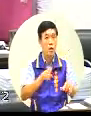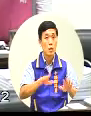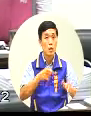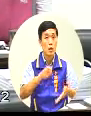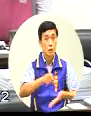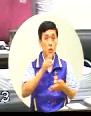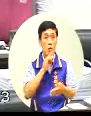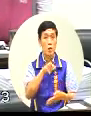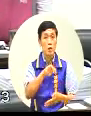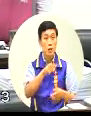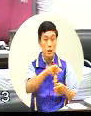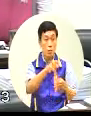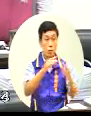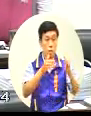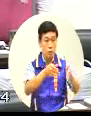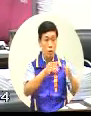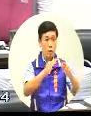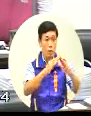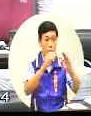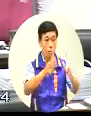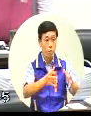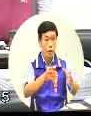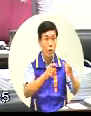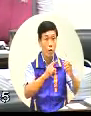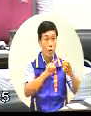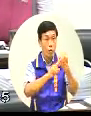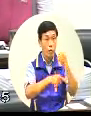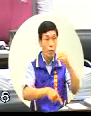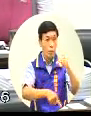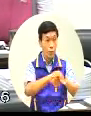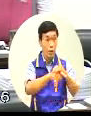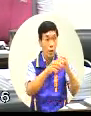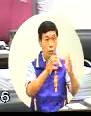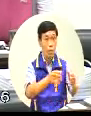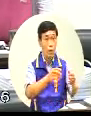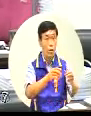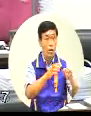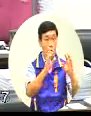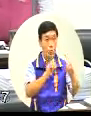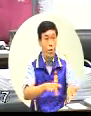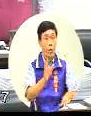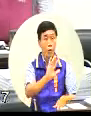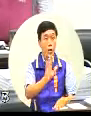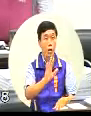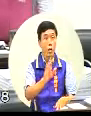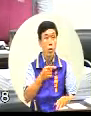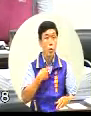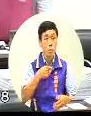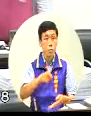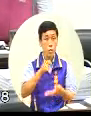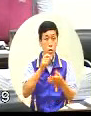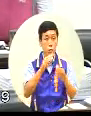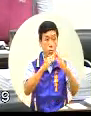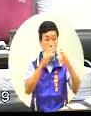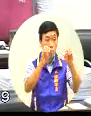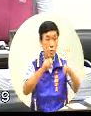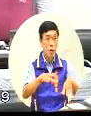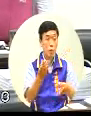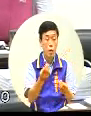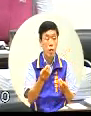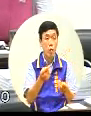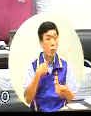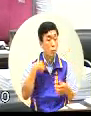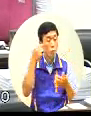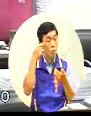并不是说你们不可以拆违建，我们也不是说我们支持违建，这个绝我们这个污名帽我们是戴不起的，我们绝对反对。但